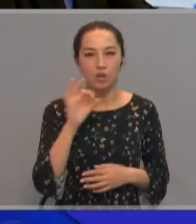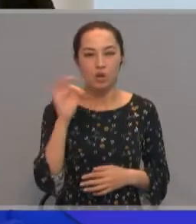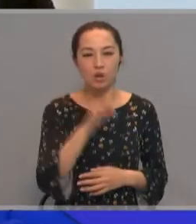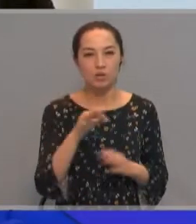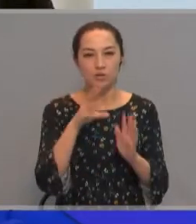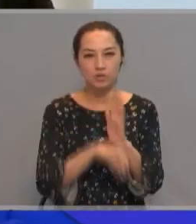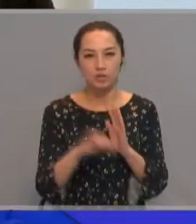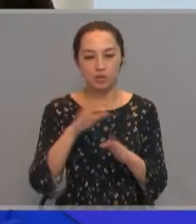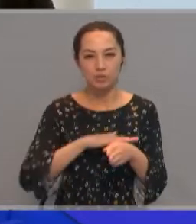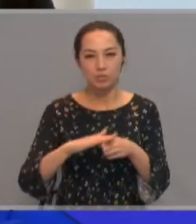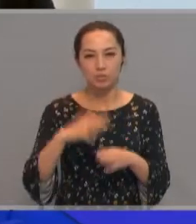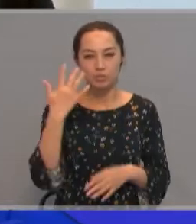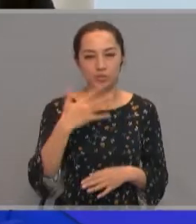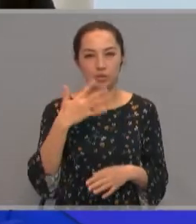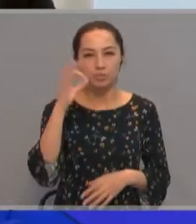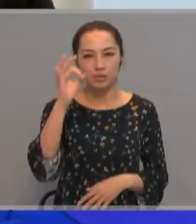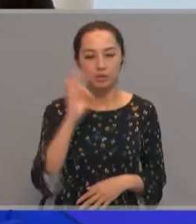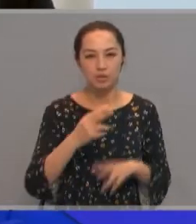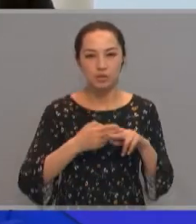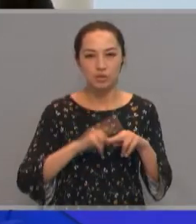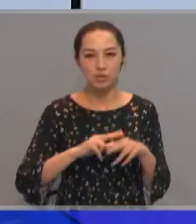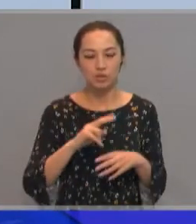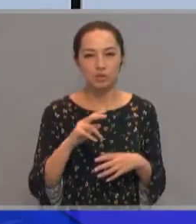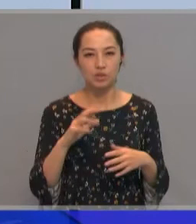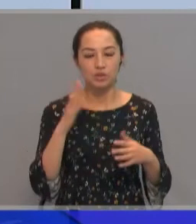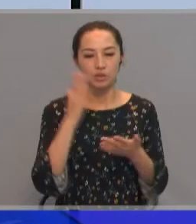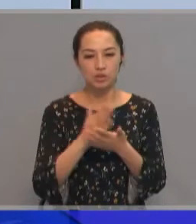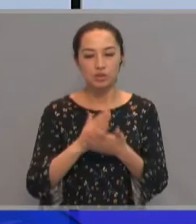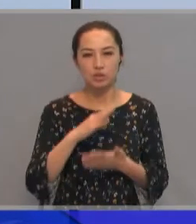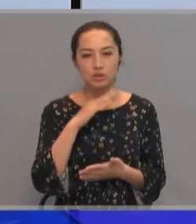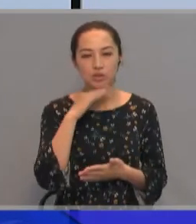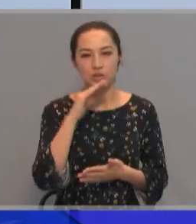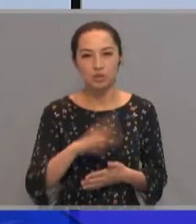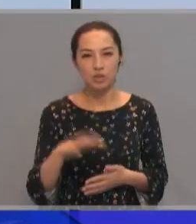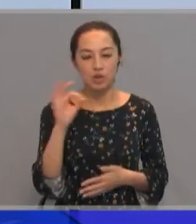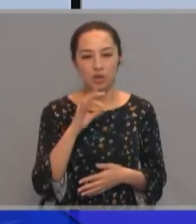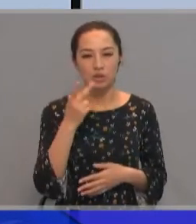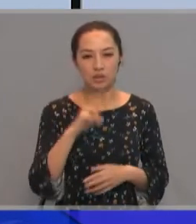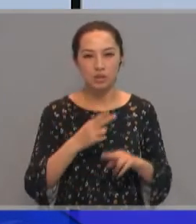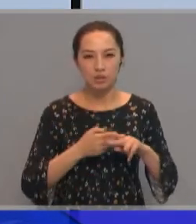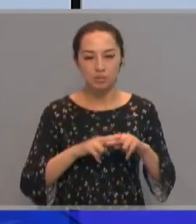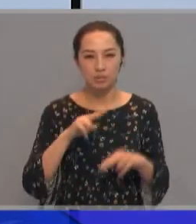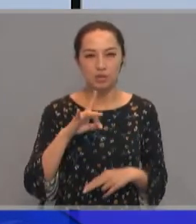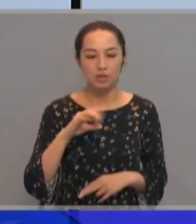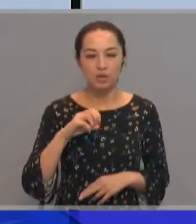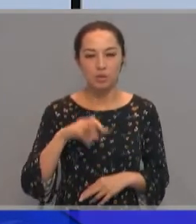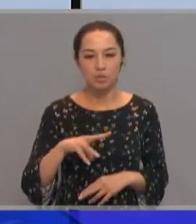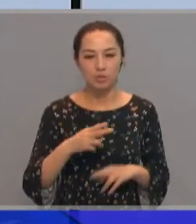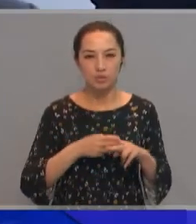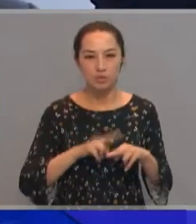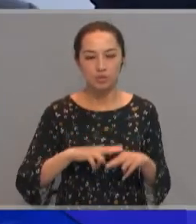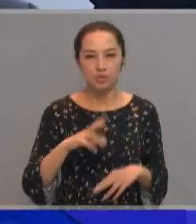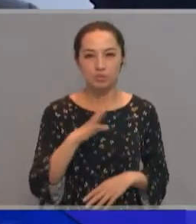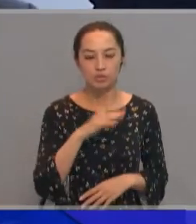среднем наполнены на 50%, поэтому имеется достаточно объема для приема паводковых вод. На совещании